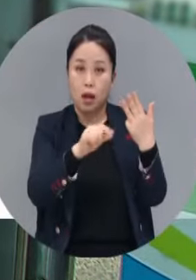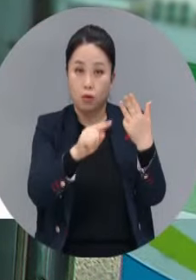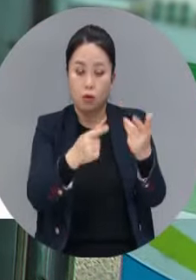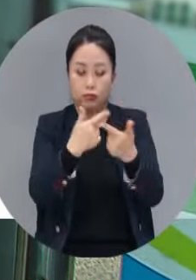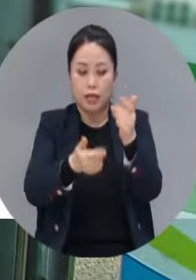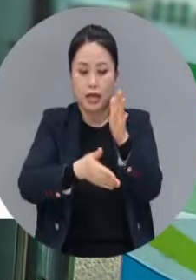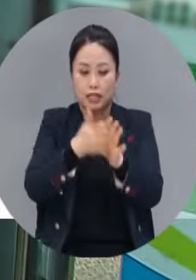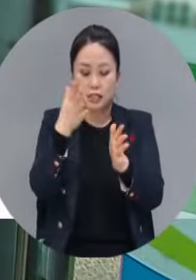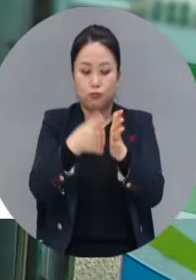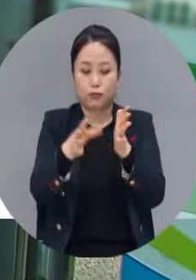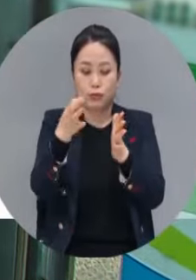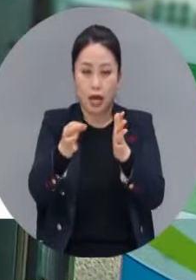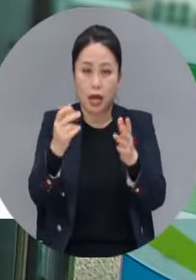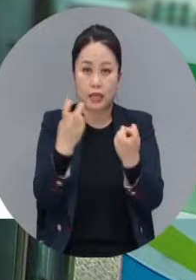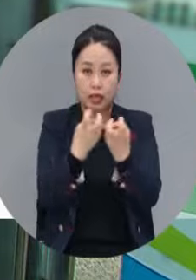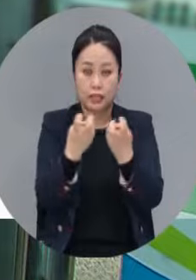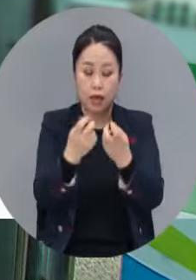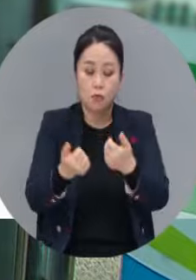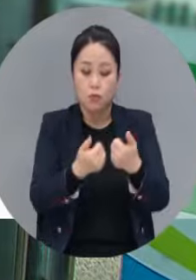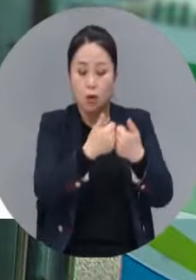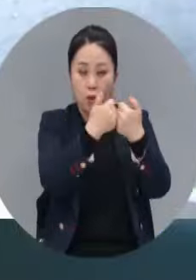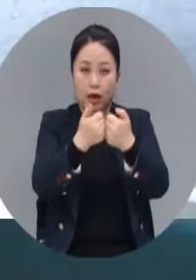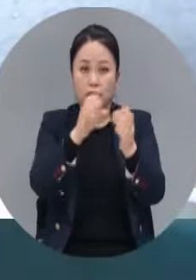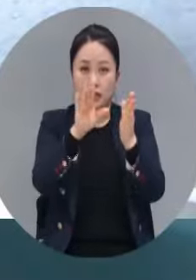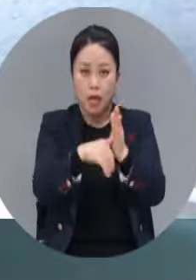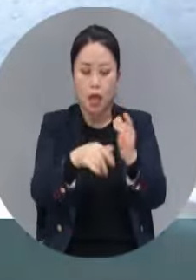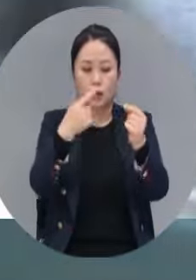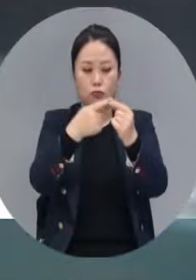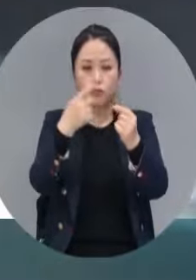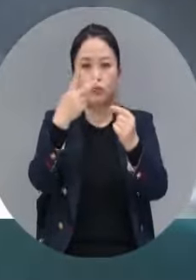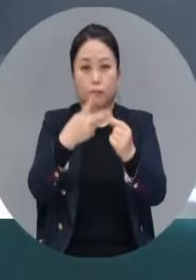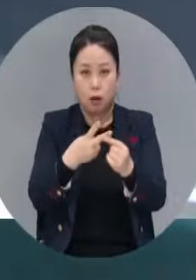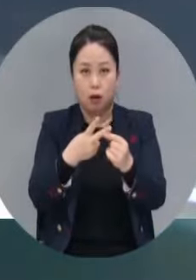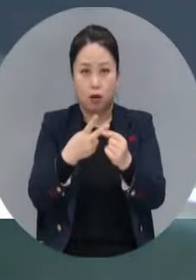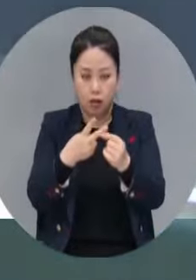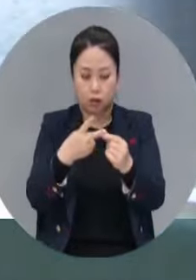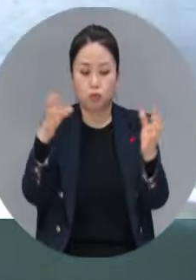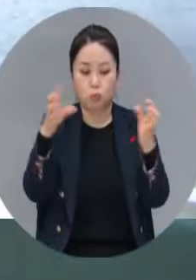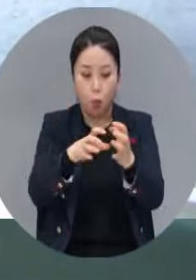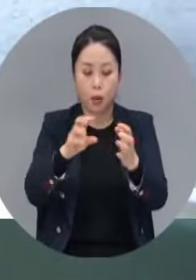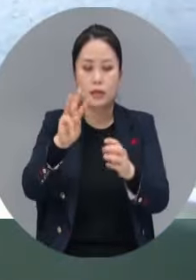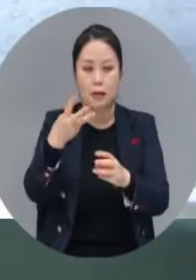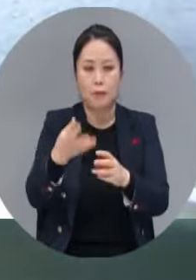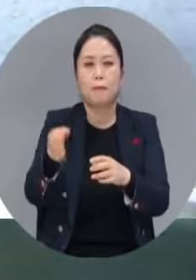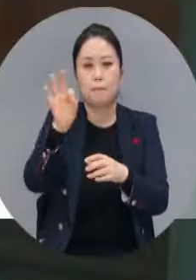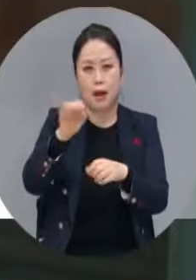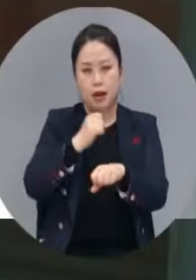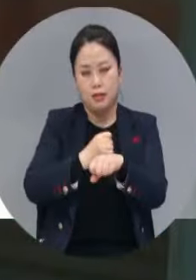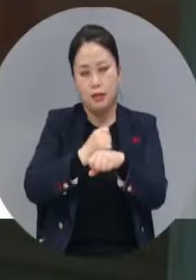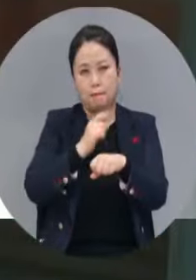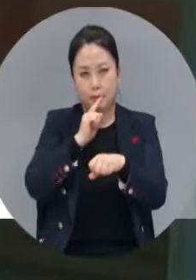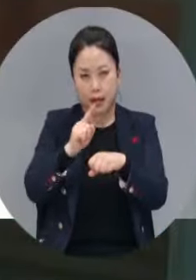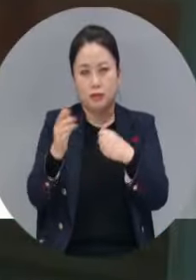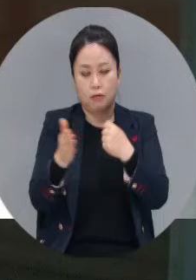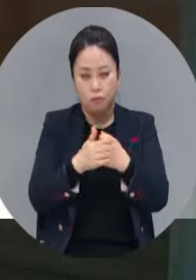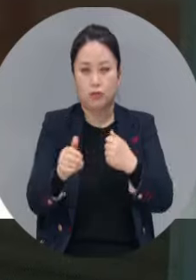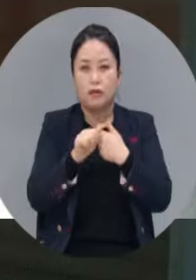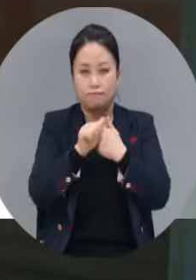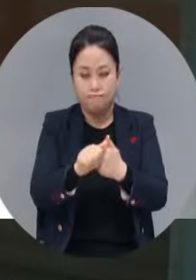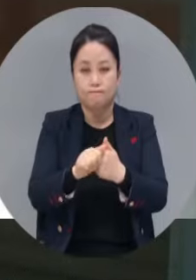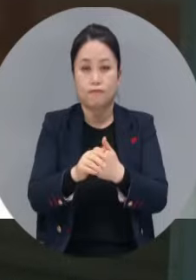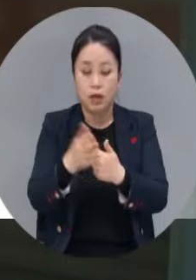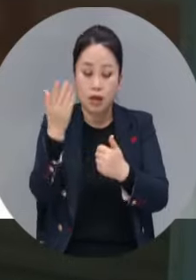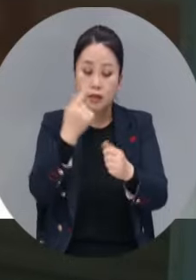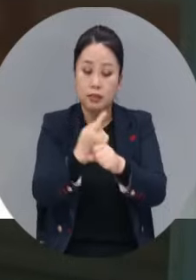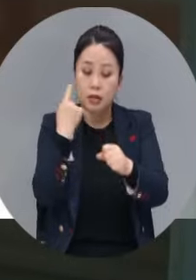부산시 물가대책위원회에서 두 차례로 나눠 300원을 인상하기로 결정한 데 따른 것입니다. 지난해